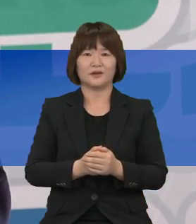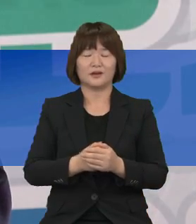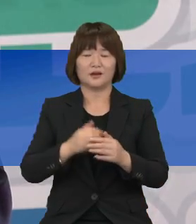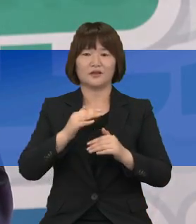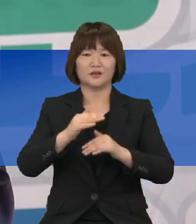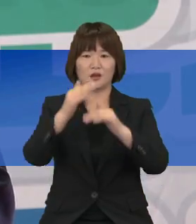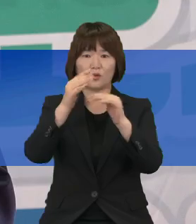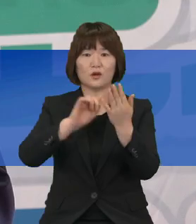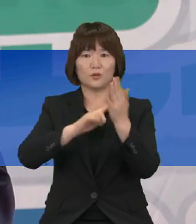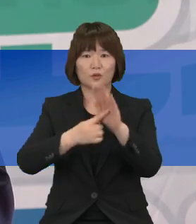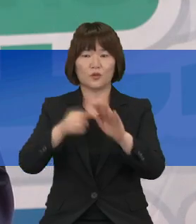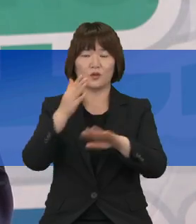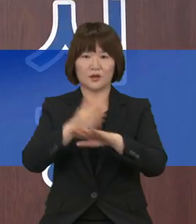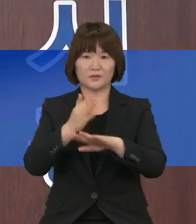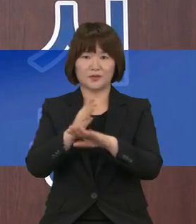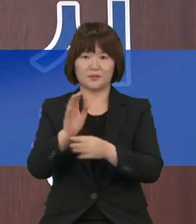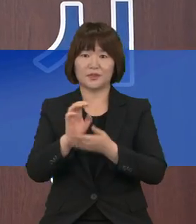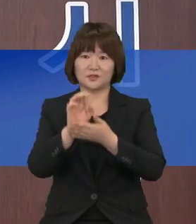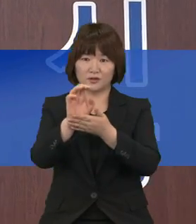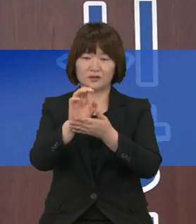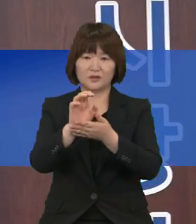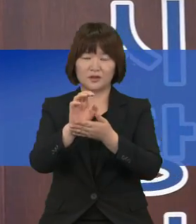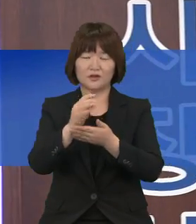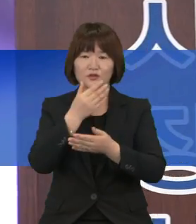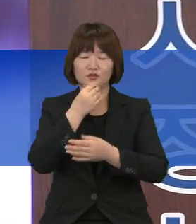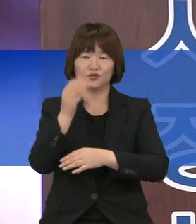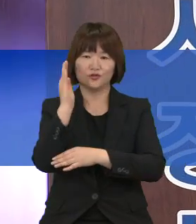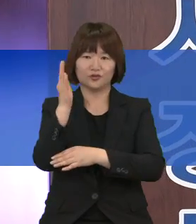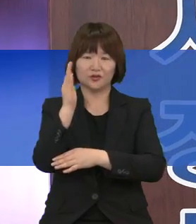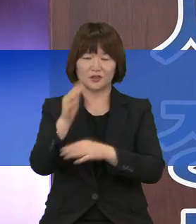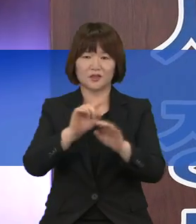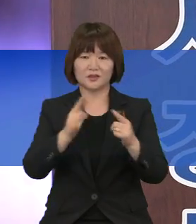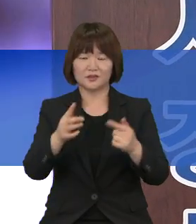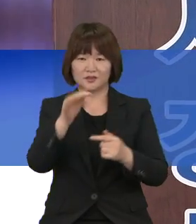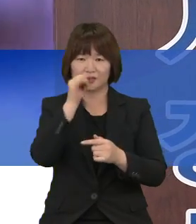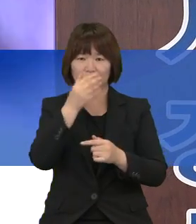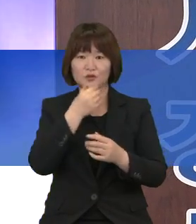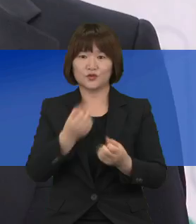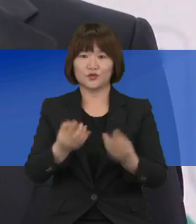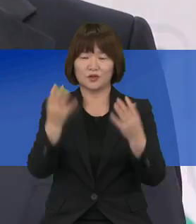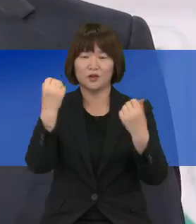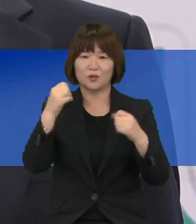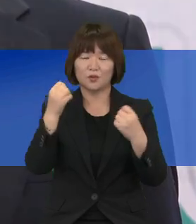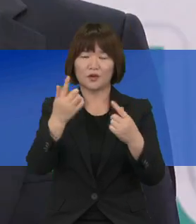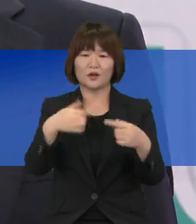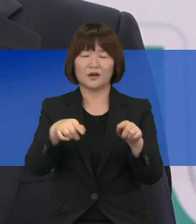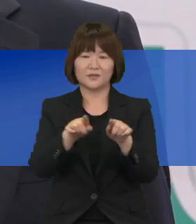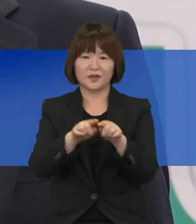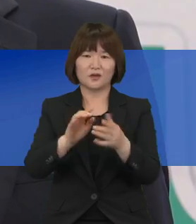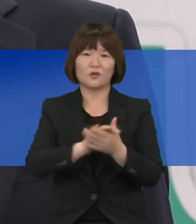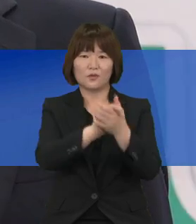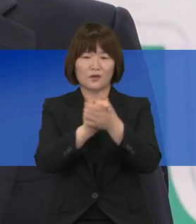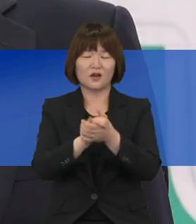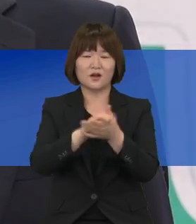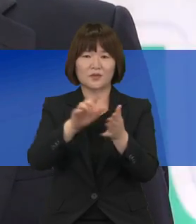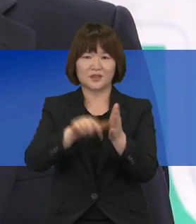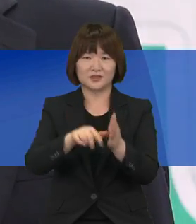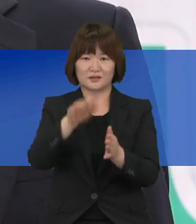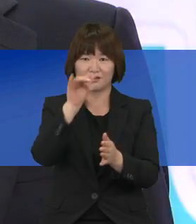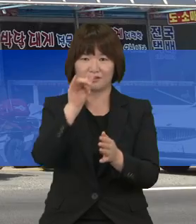경과 보고, 감사패 전달, 내빈 축사로 이뤄졌으며 축하 공연과 함께 흥겨운 화합의 시간으로